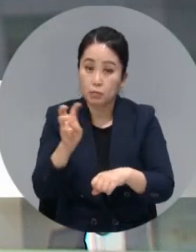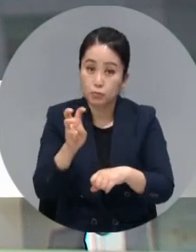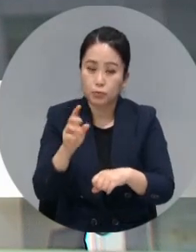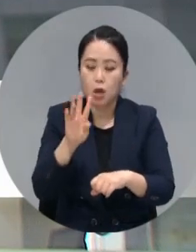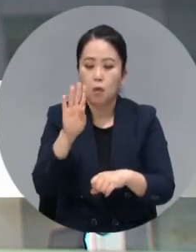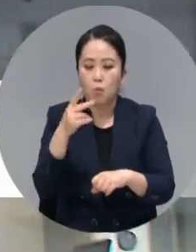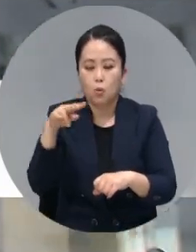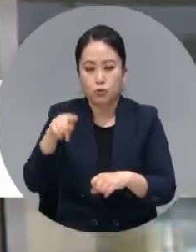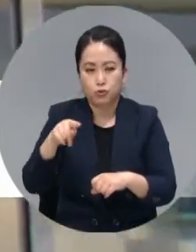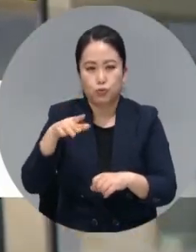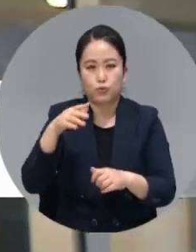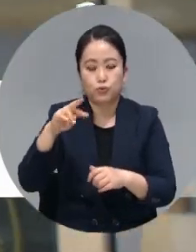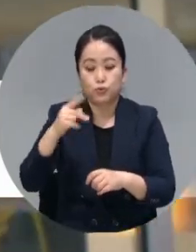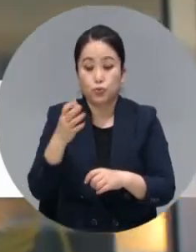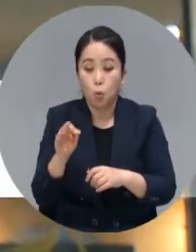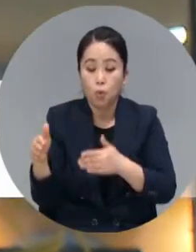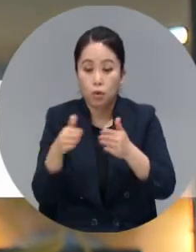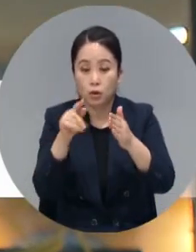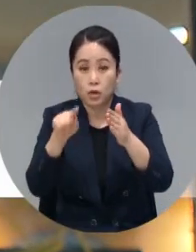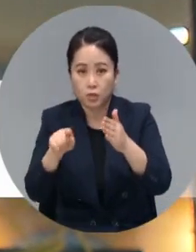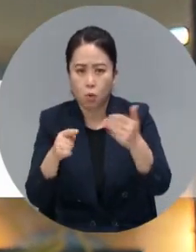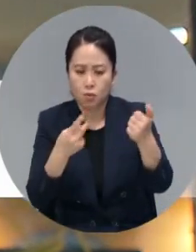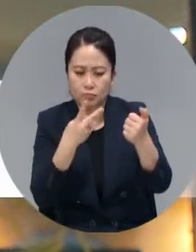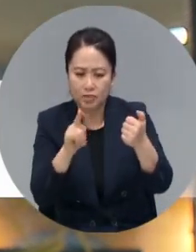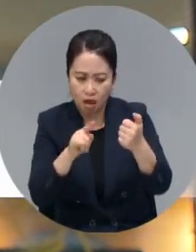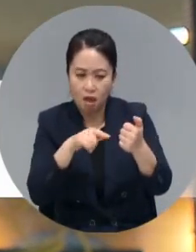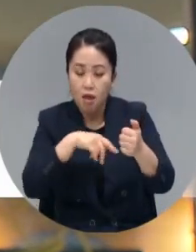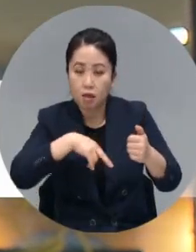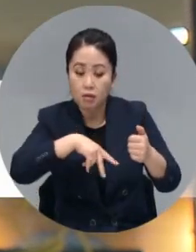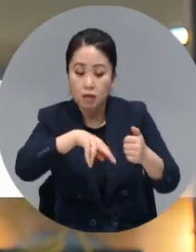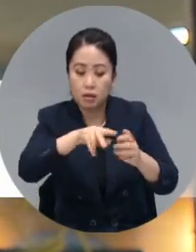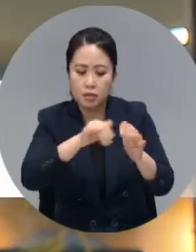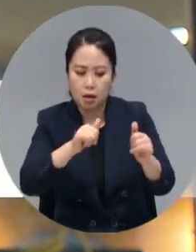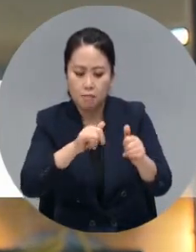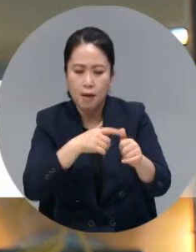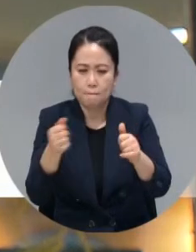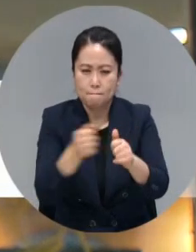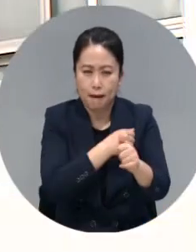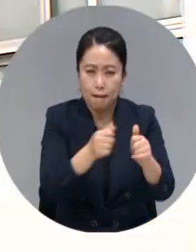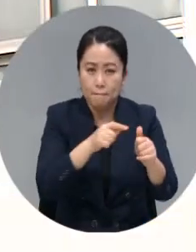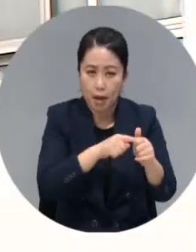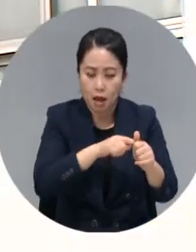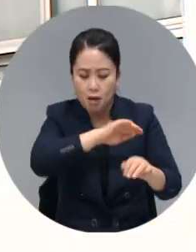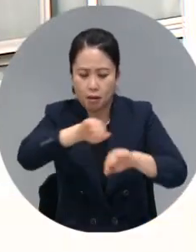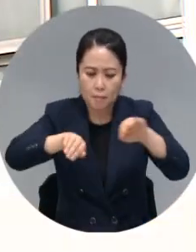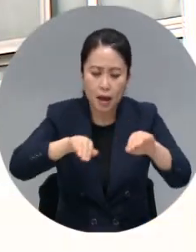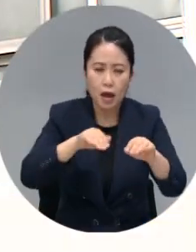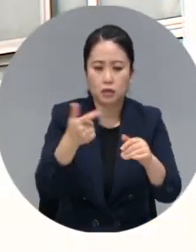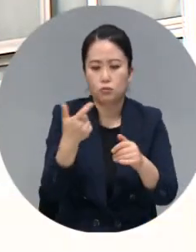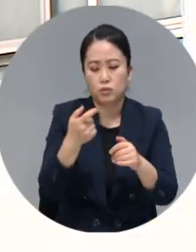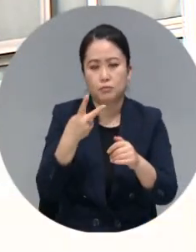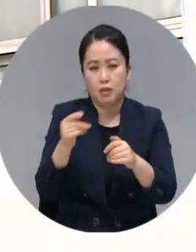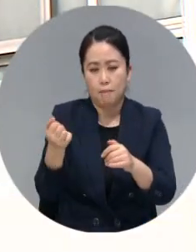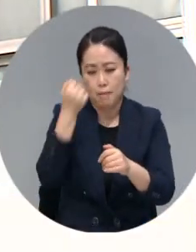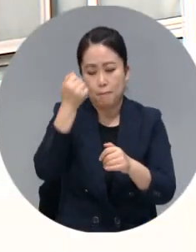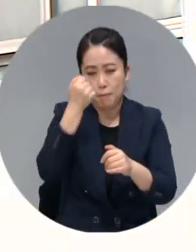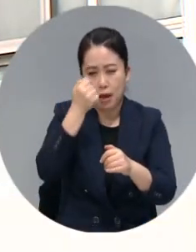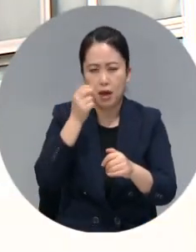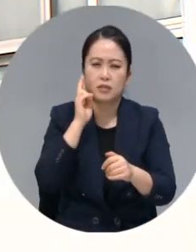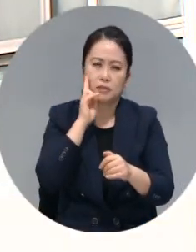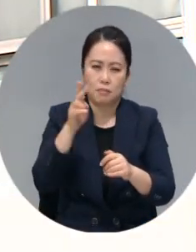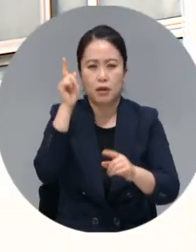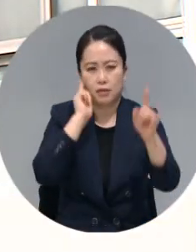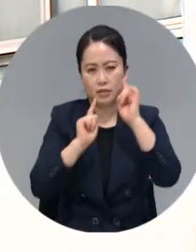50대 행인에게 비을 걸고 포킹 뒤을 말리던 60대 얼굴을 주먹으로 때려 중상해를 입힌 혐의를